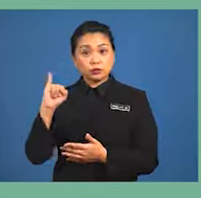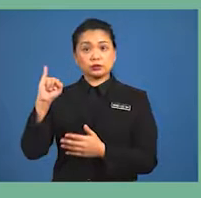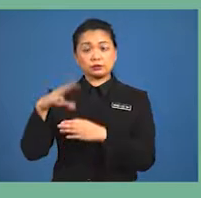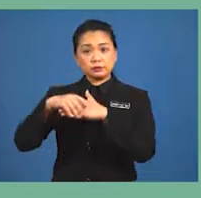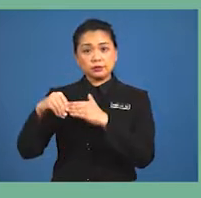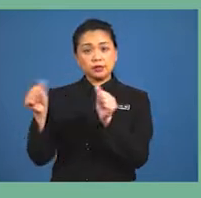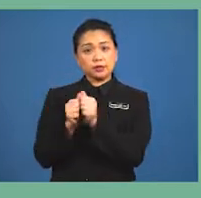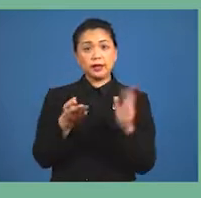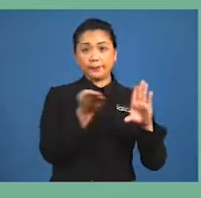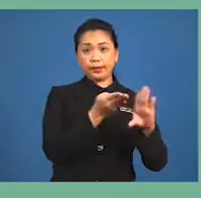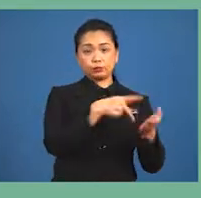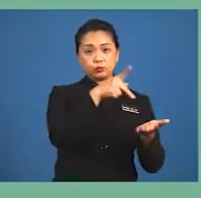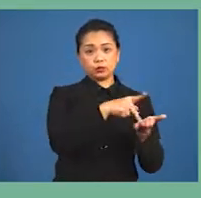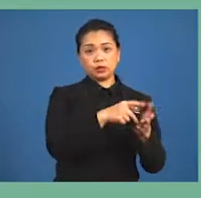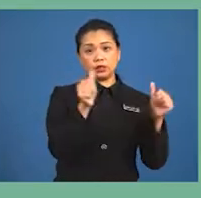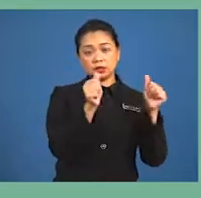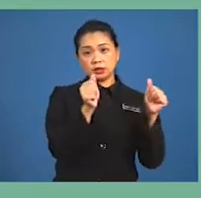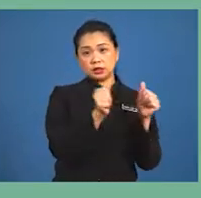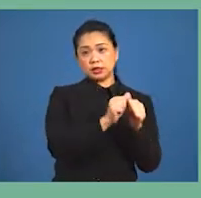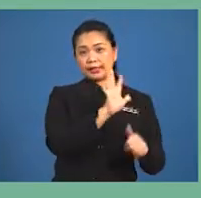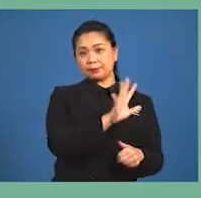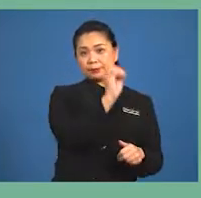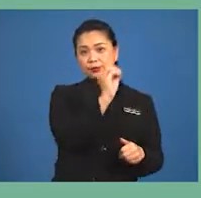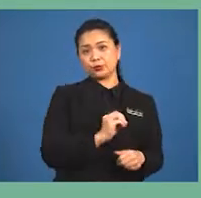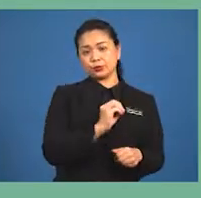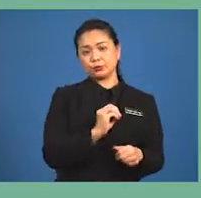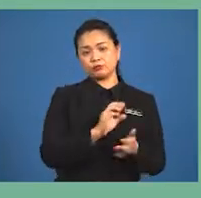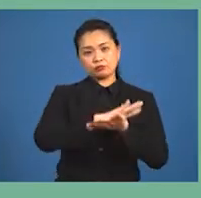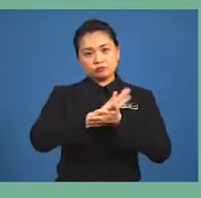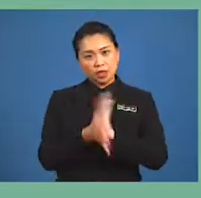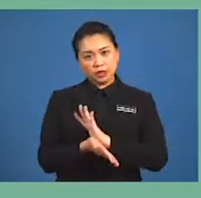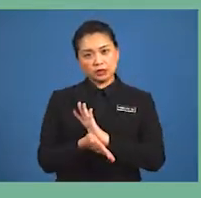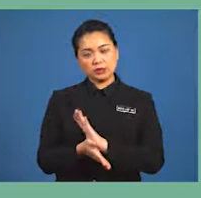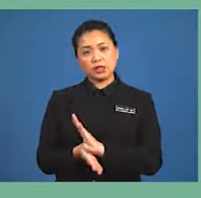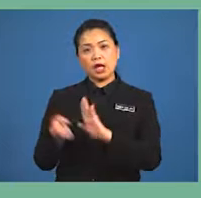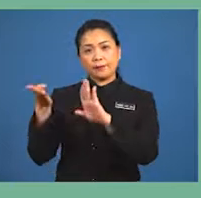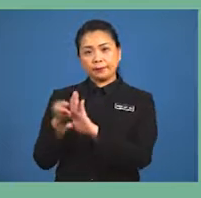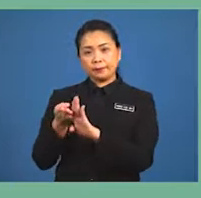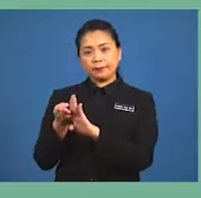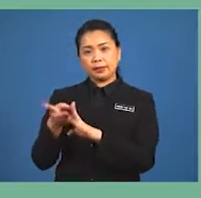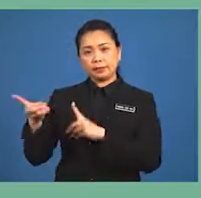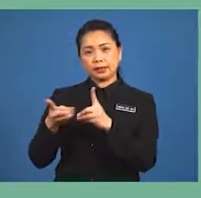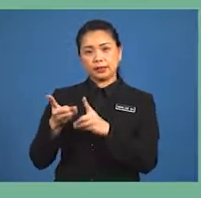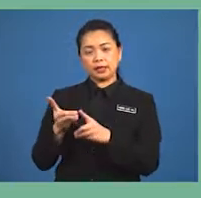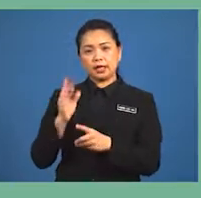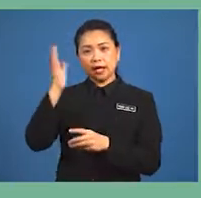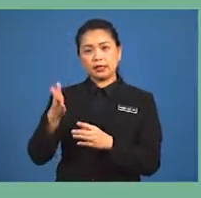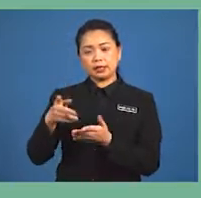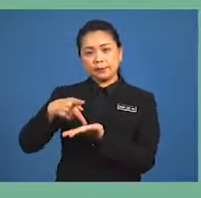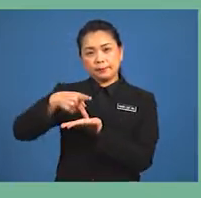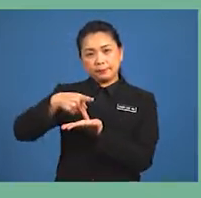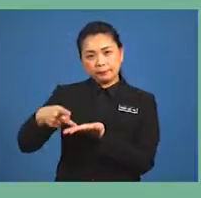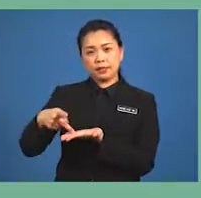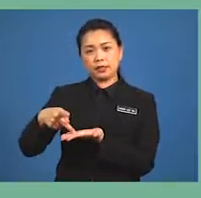pusat dengan kadar bank sebanyak 5%. Maka, bank perdagangan akan membayar semula pinjaman